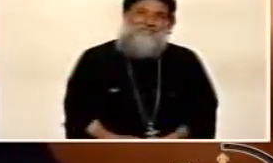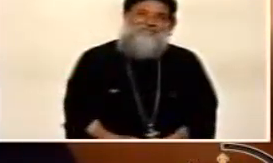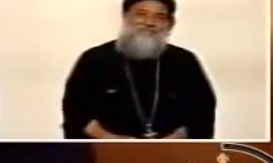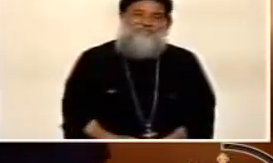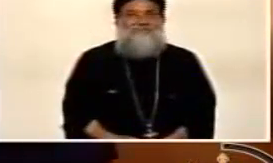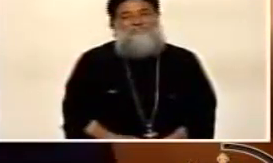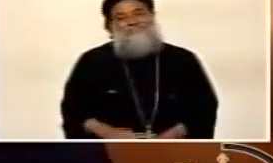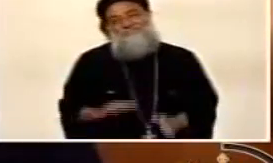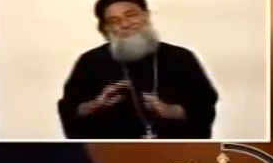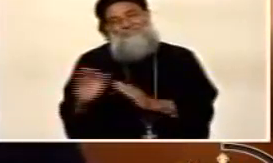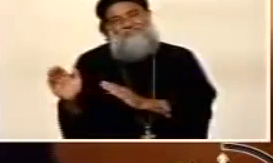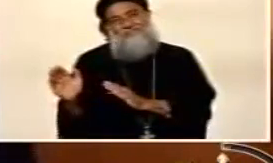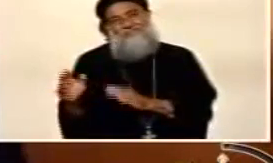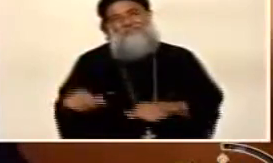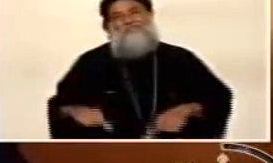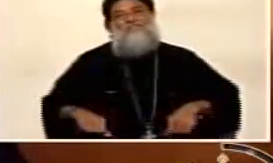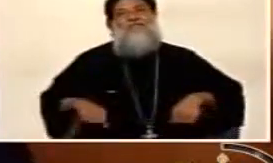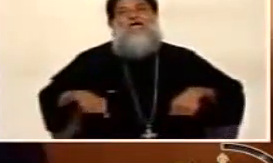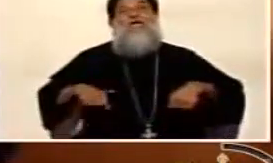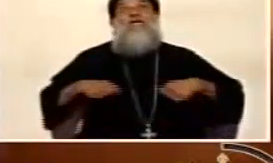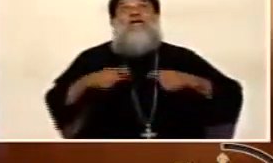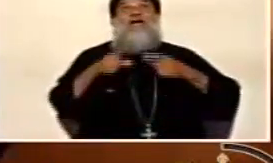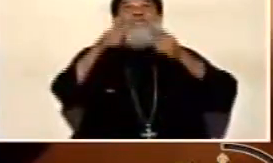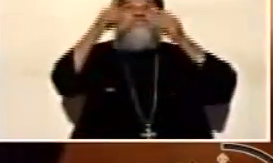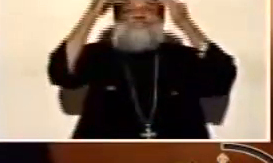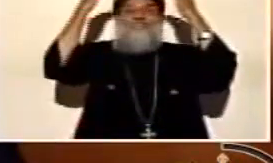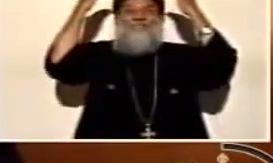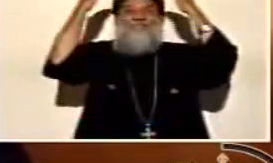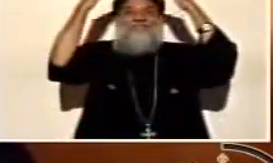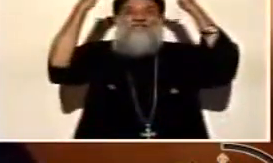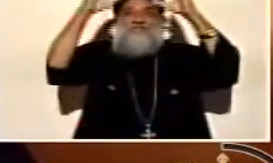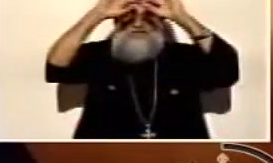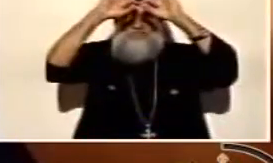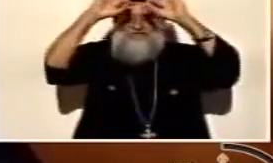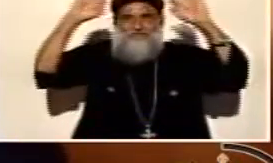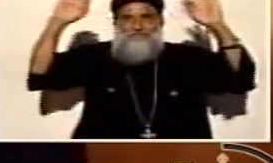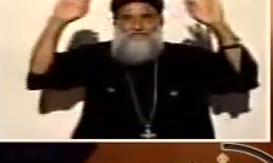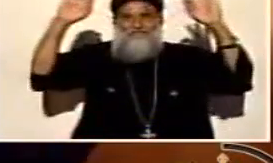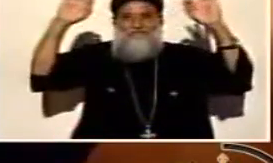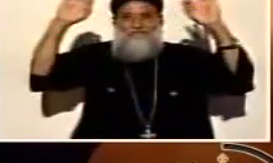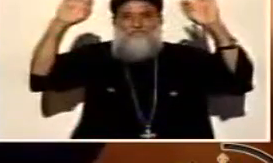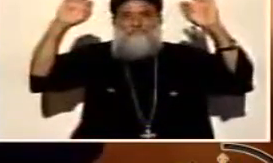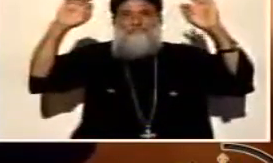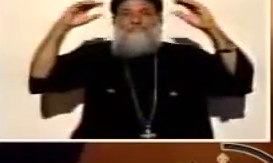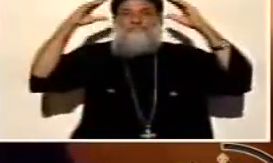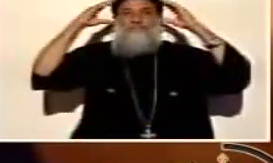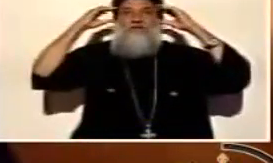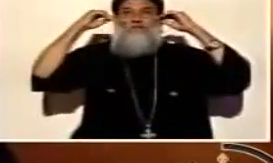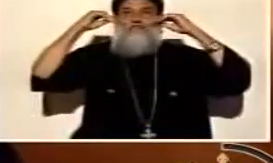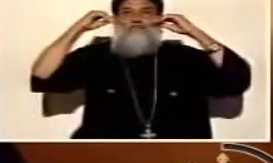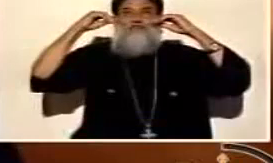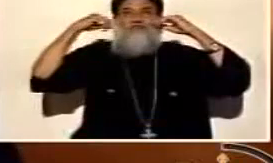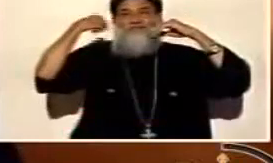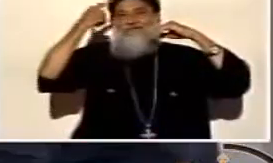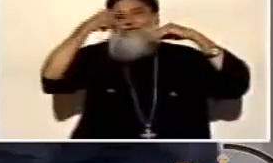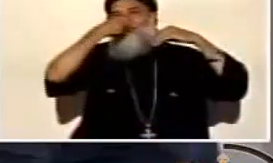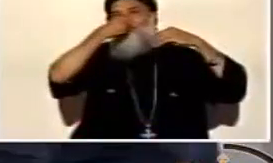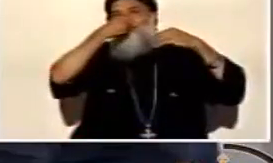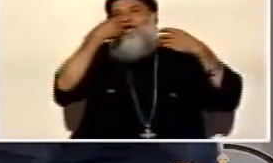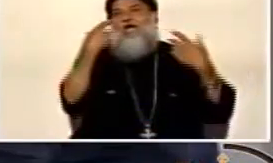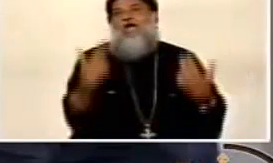يعني الإنسان بقى هيعيش في رحابة ملهاش وصف يعني.